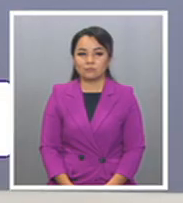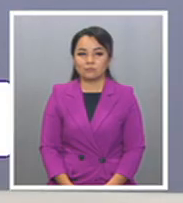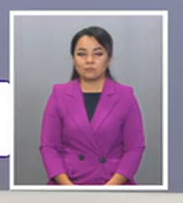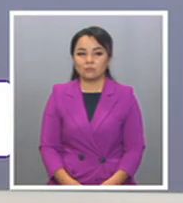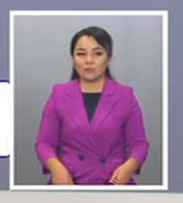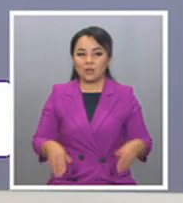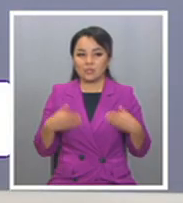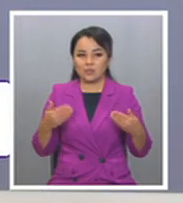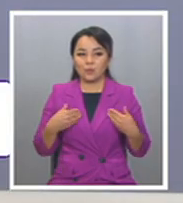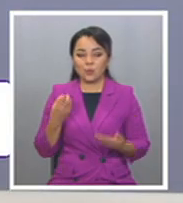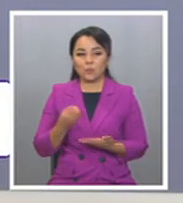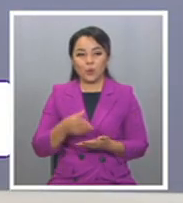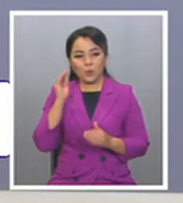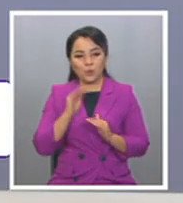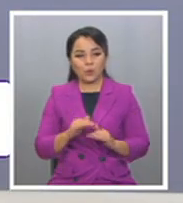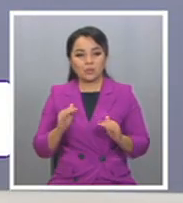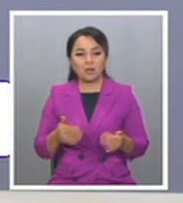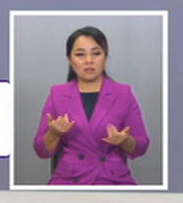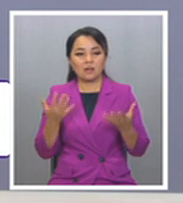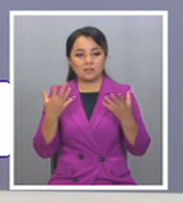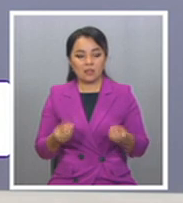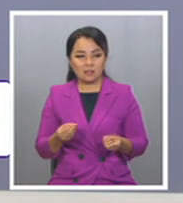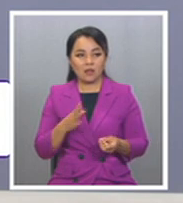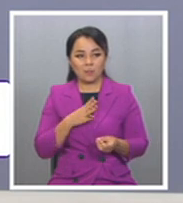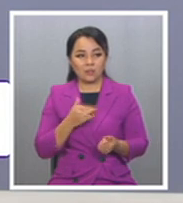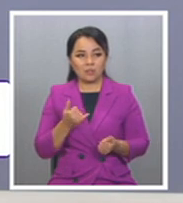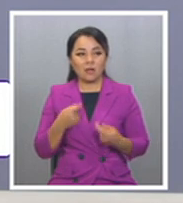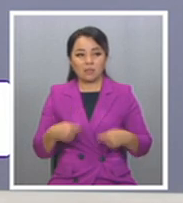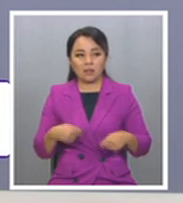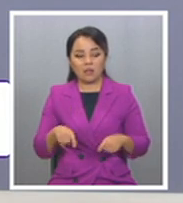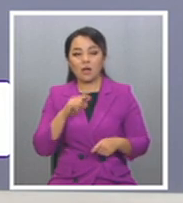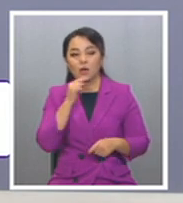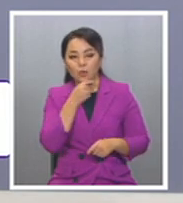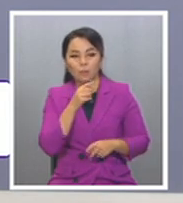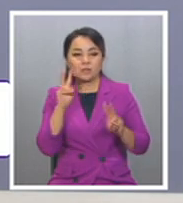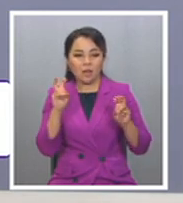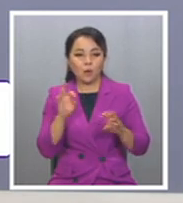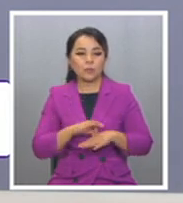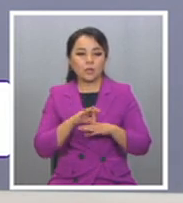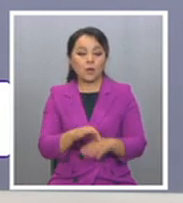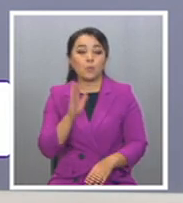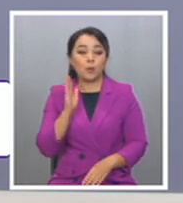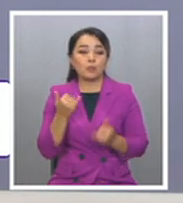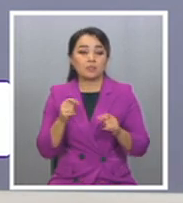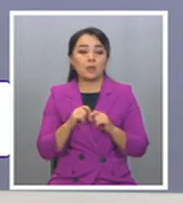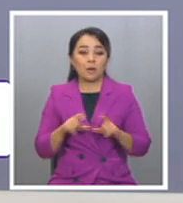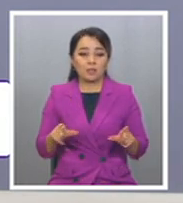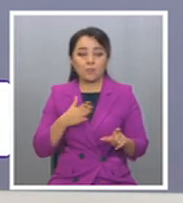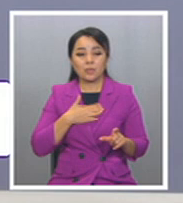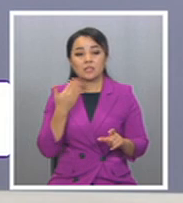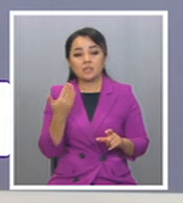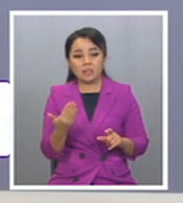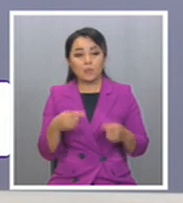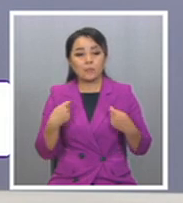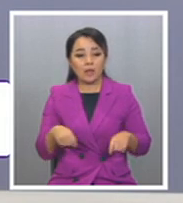Армысыздар, құрметті оқушылар, бүгін біз сіздермен нарықтық экономика тақырыбын өтетін боламыз. Бүгінгі сабақта біз сіздермен